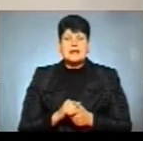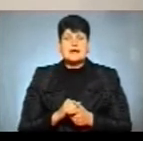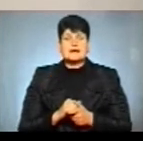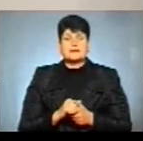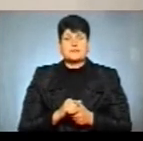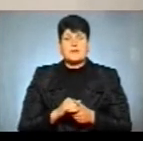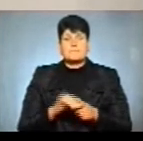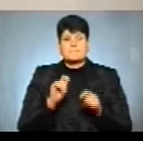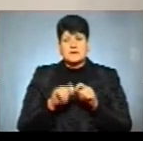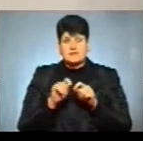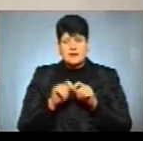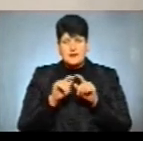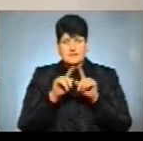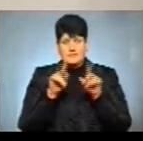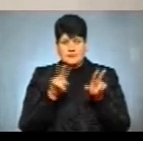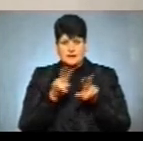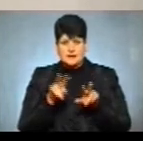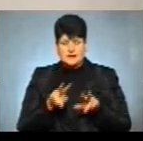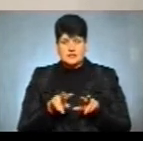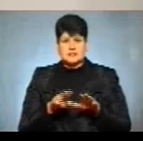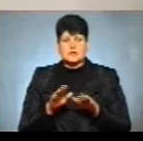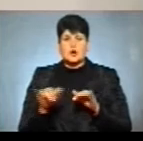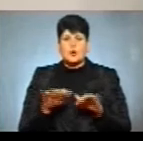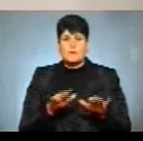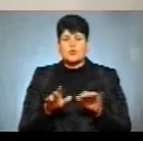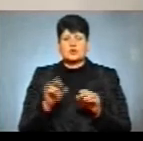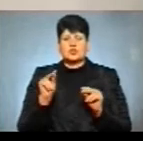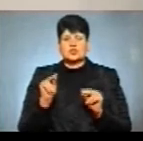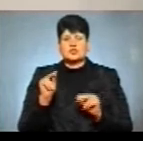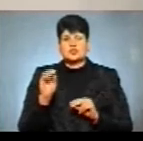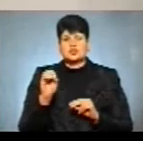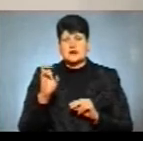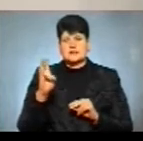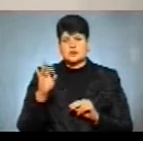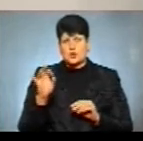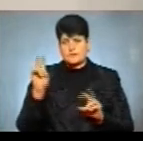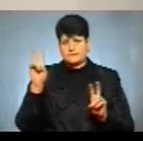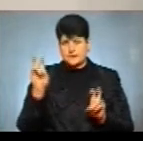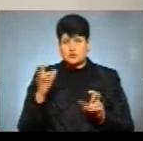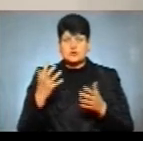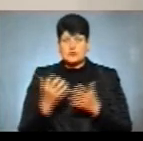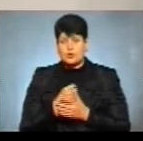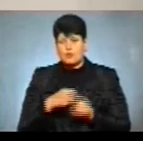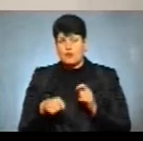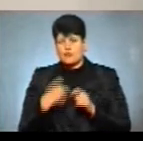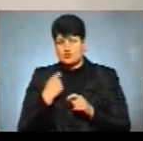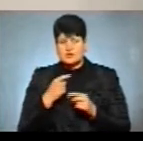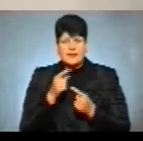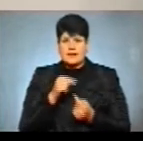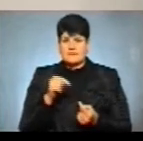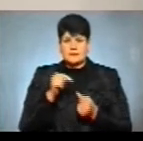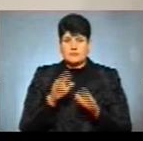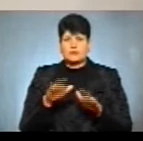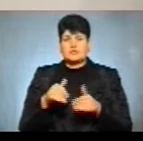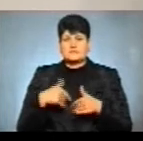Системно аналізує декларації ми як громадський рух «Чесно» з боку громадськості. Якщо ми знаходимо якісь порушення чи невідповідності, ми